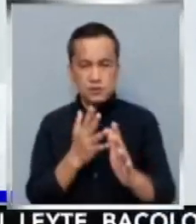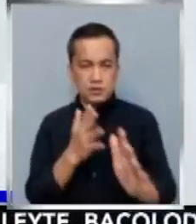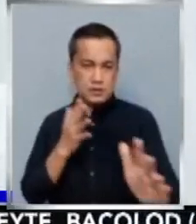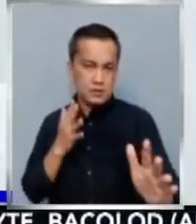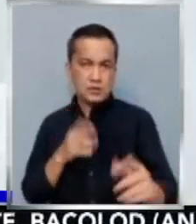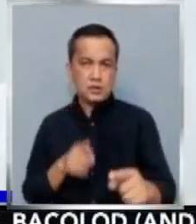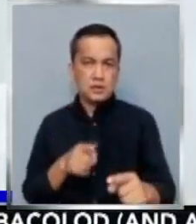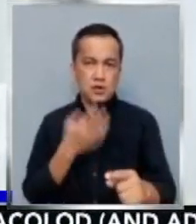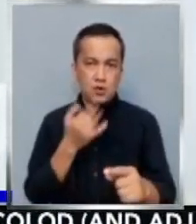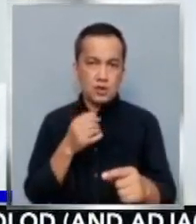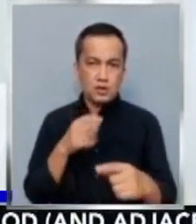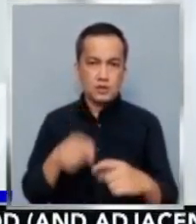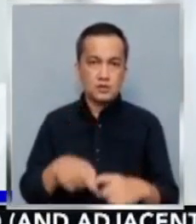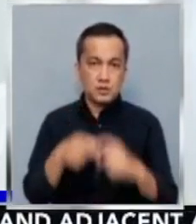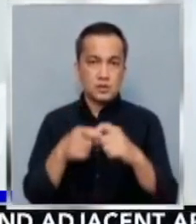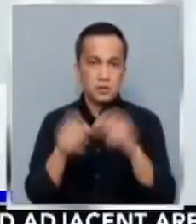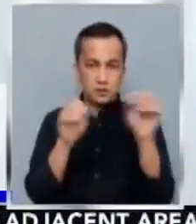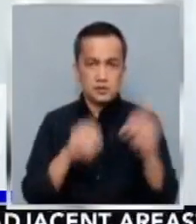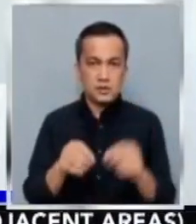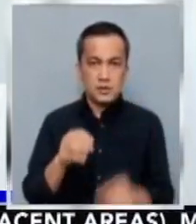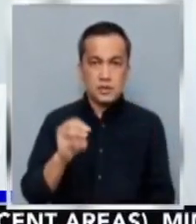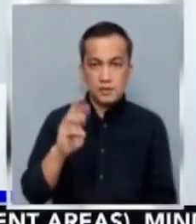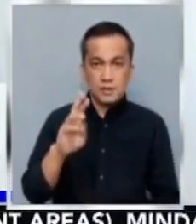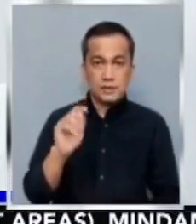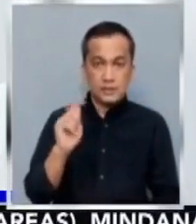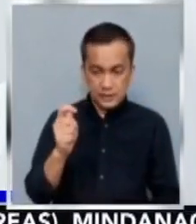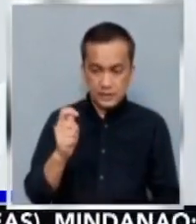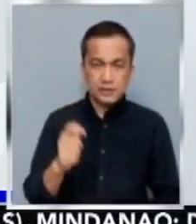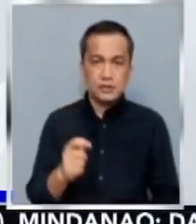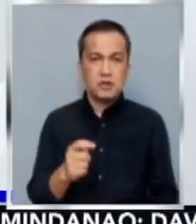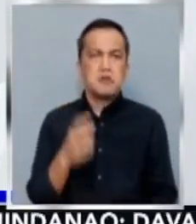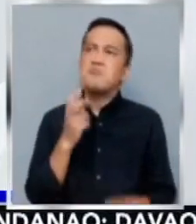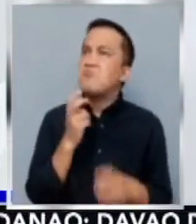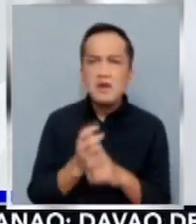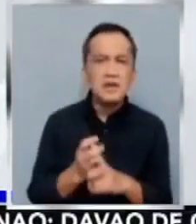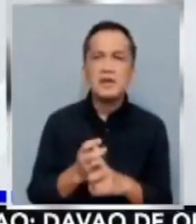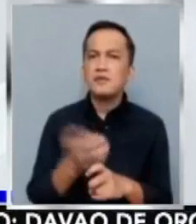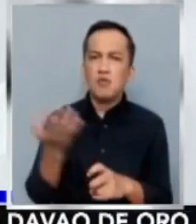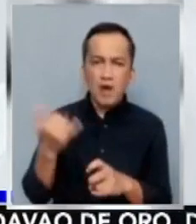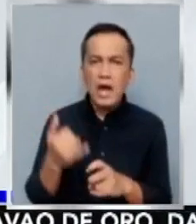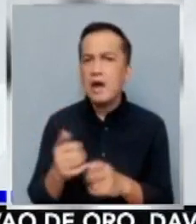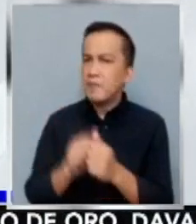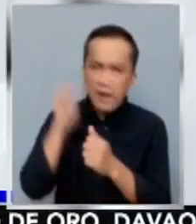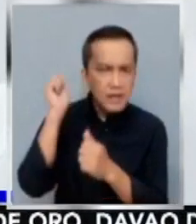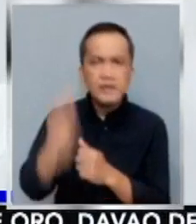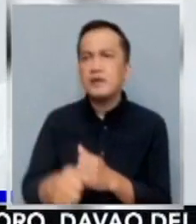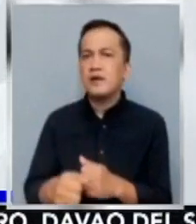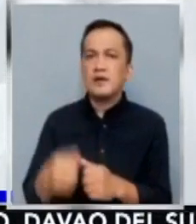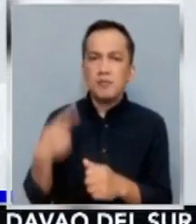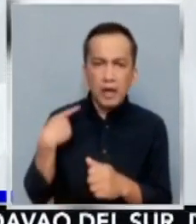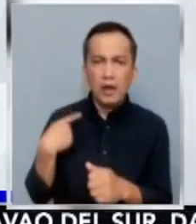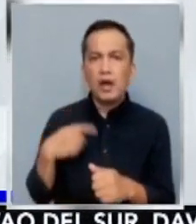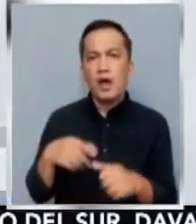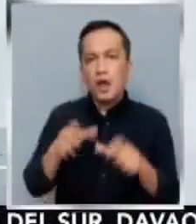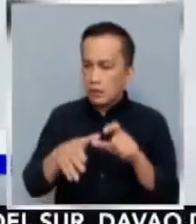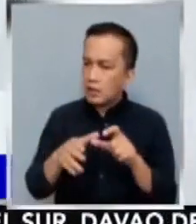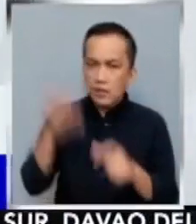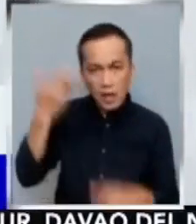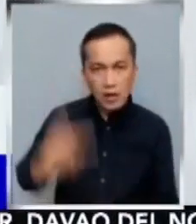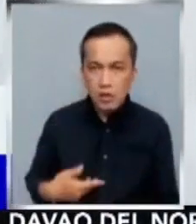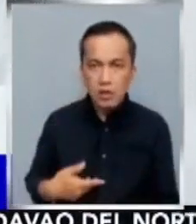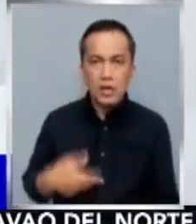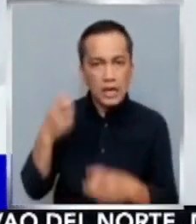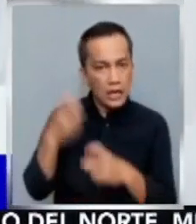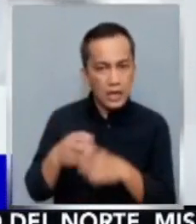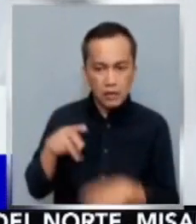suspendido ngayon ang operasyon ng MRT. Mahirap kasi una sa lahat malayo, tapos may kapansanan ako. Mahirap maglakad, no? Pawis